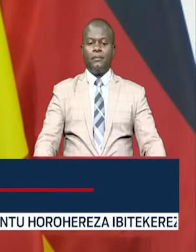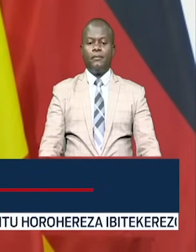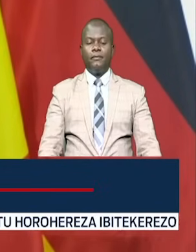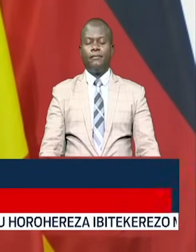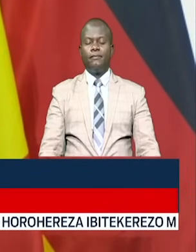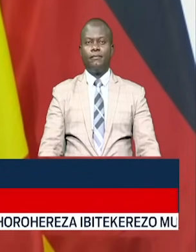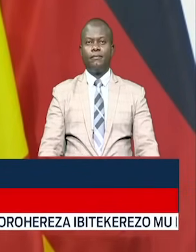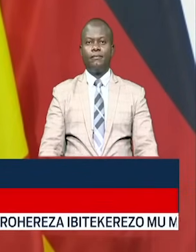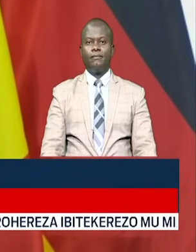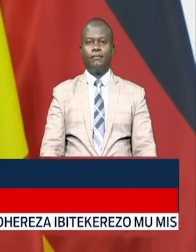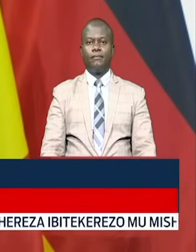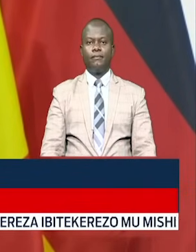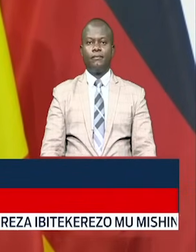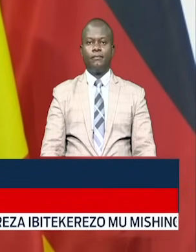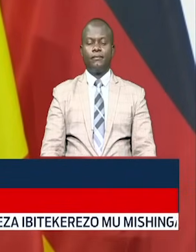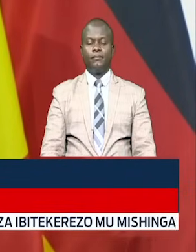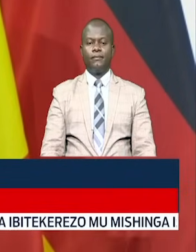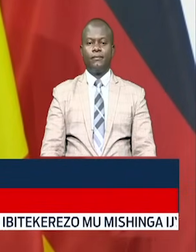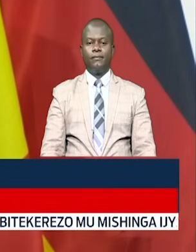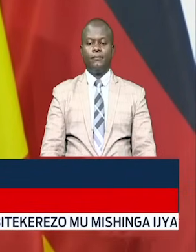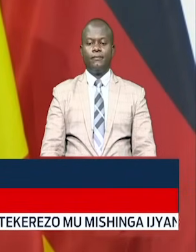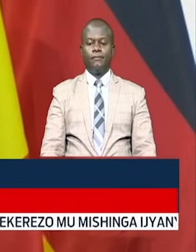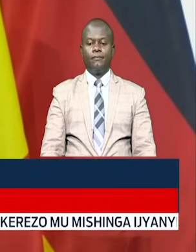facility is designed to be